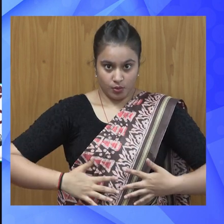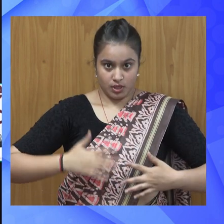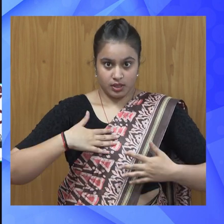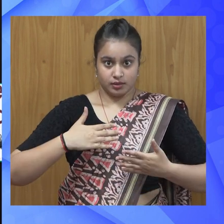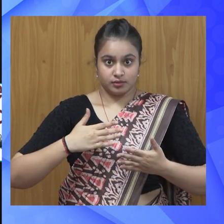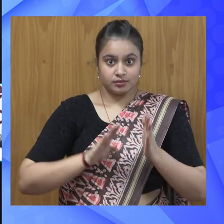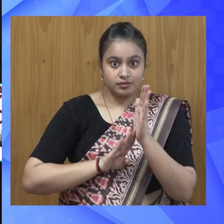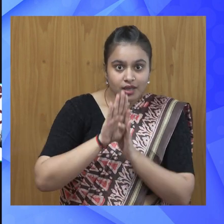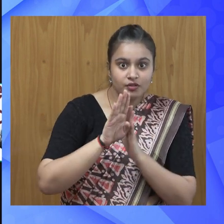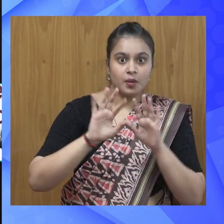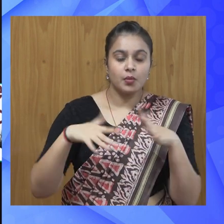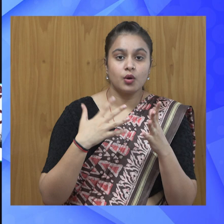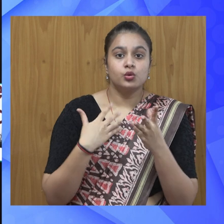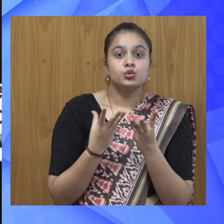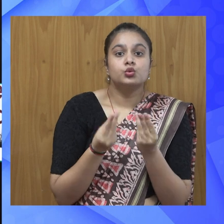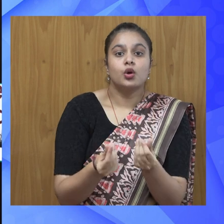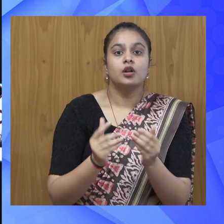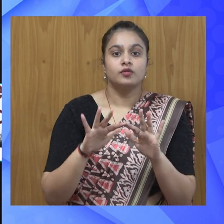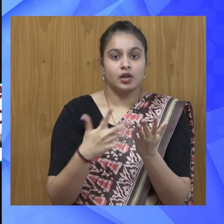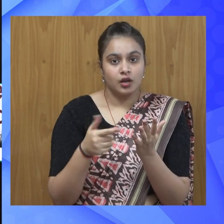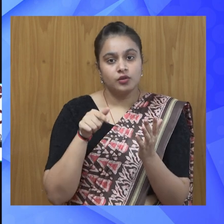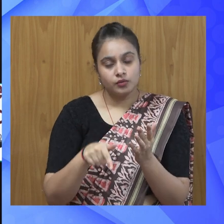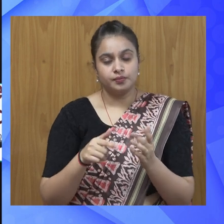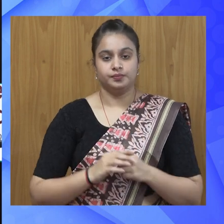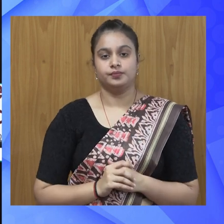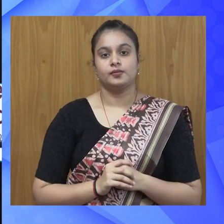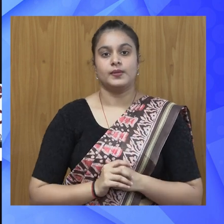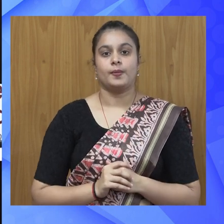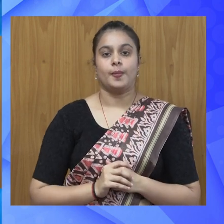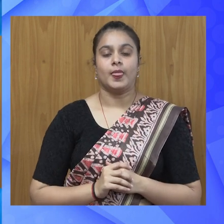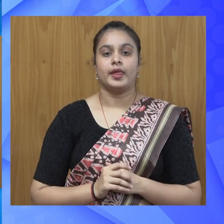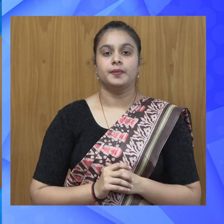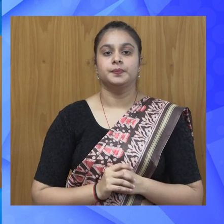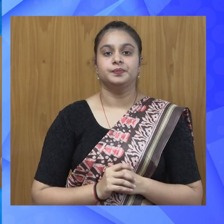बढ़ावा देना है और कैसे इसे निपटना है, कैसे इसको डील करना है।